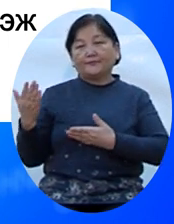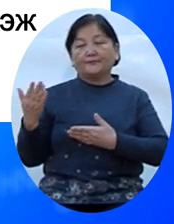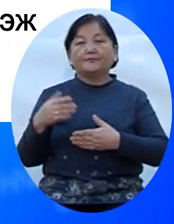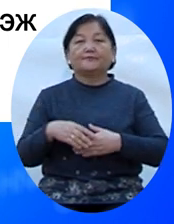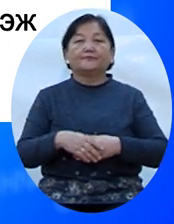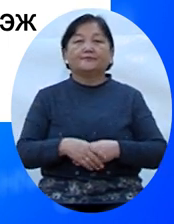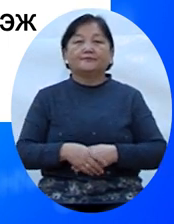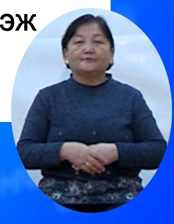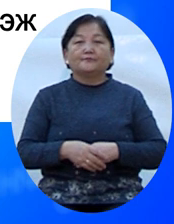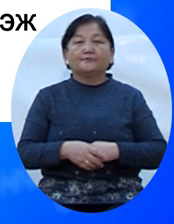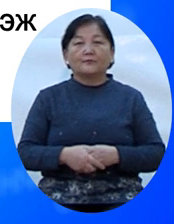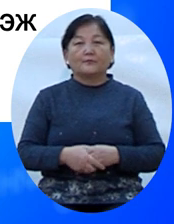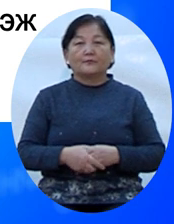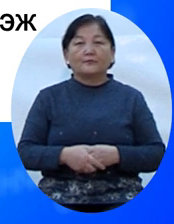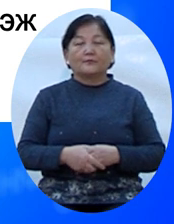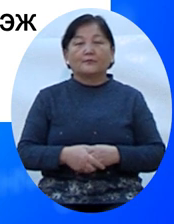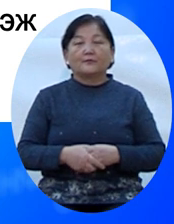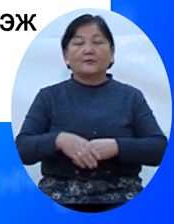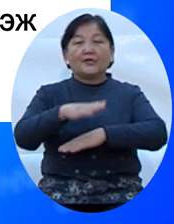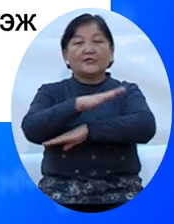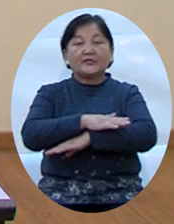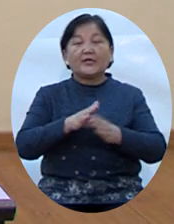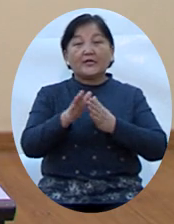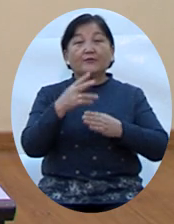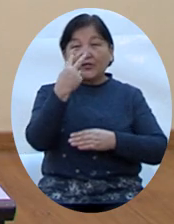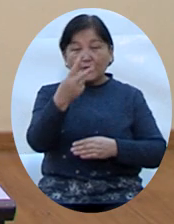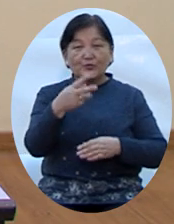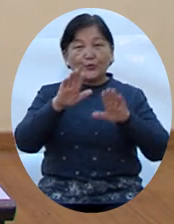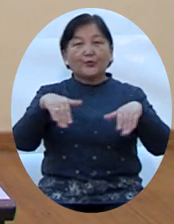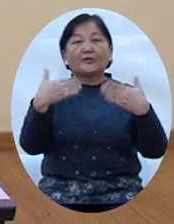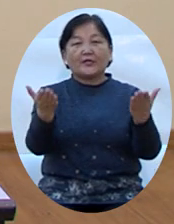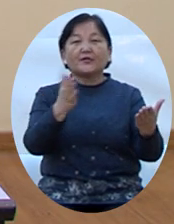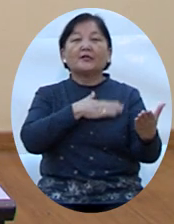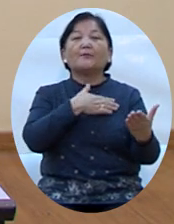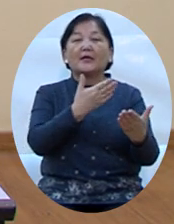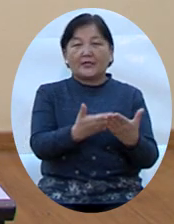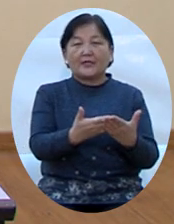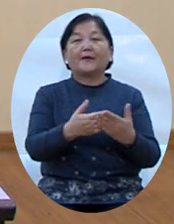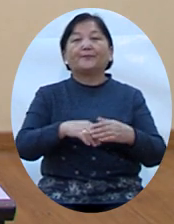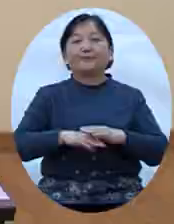Хичээлээ идэвхтэй үзсэн хүүхдүүд та бүхэндээ баярлалаа.